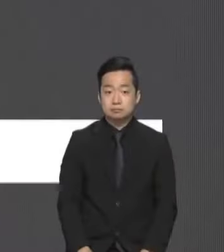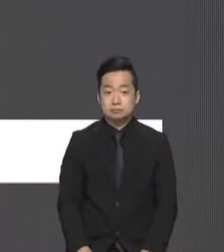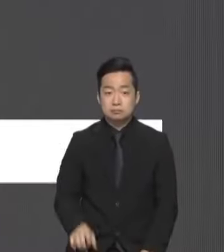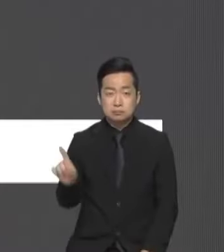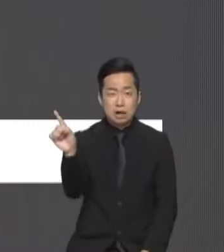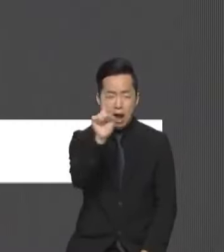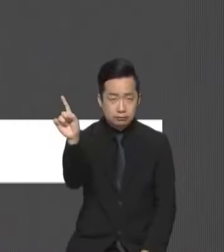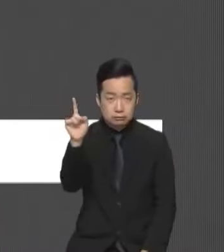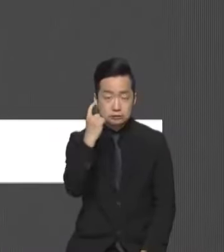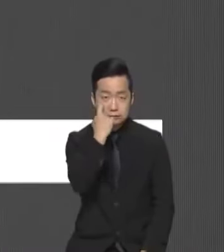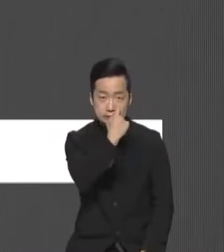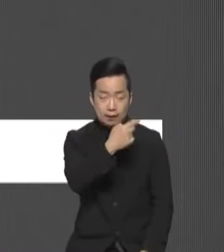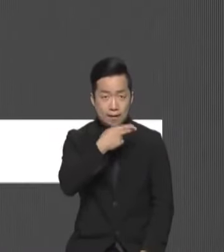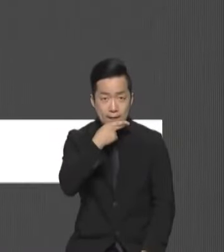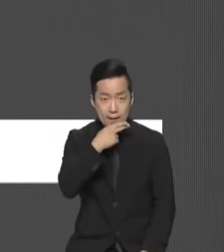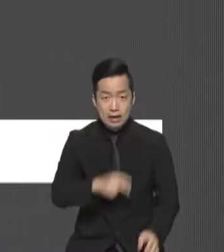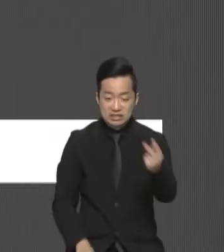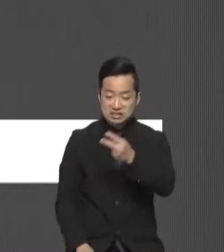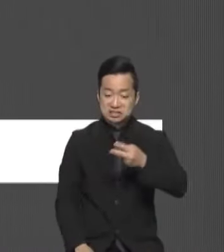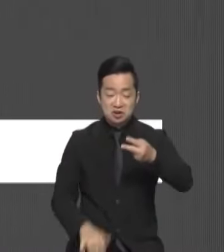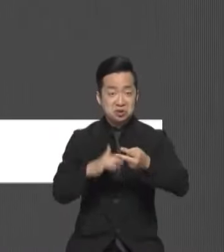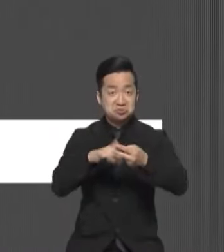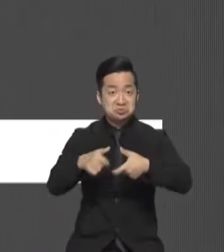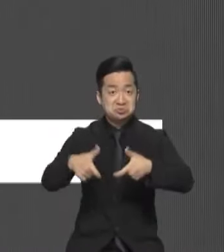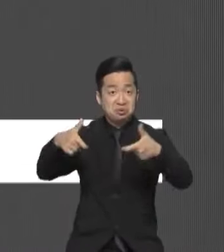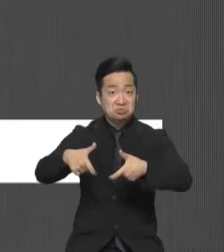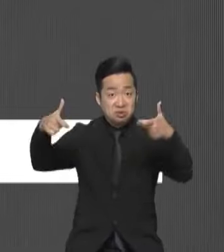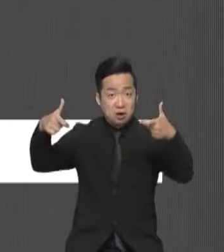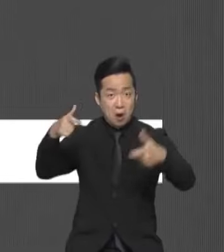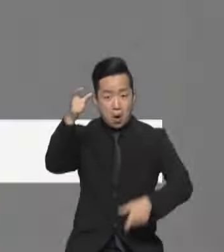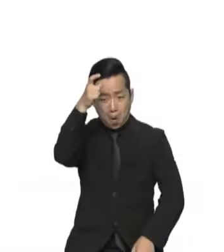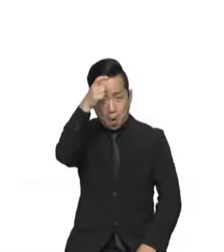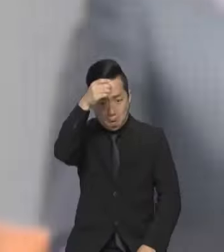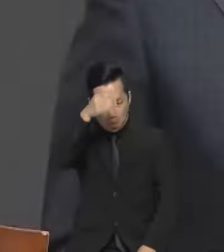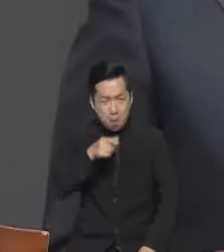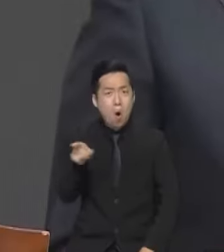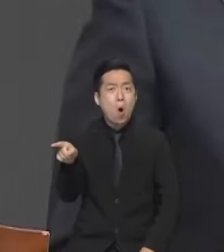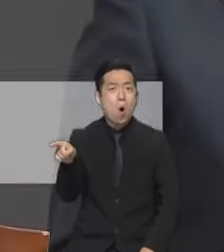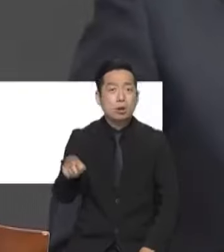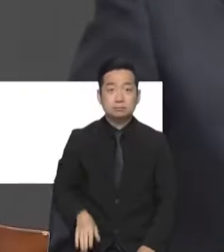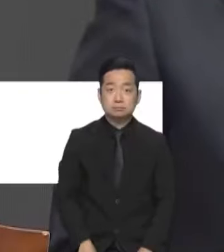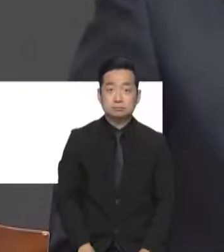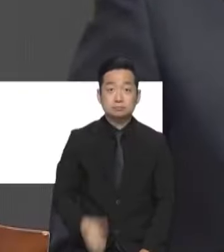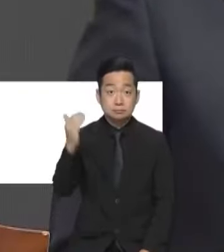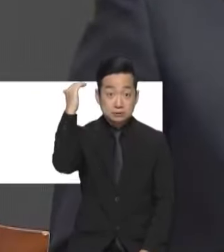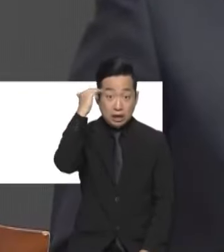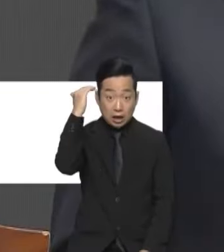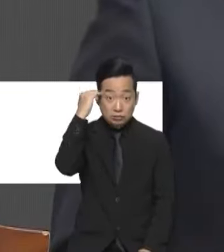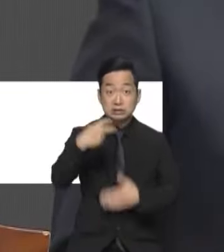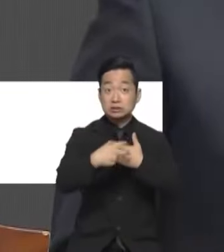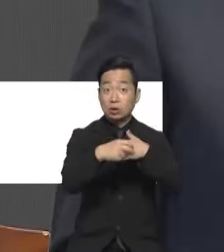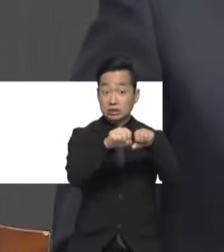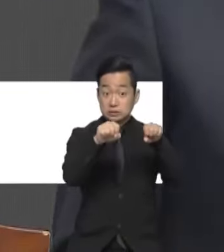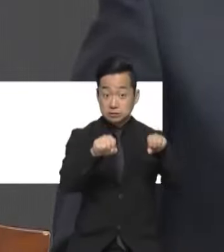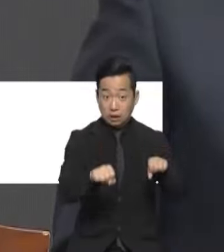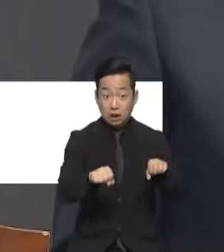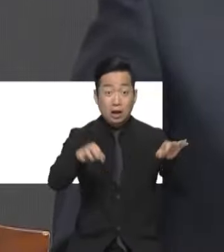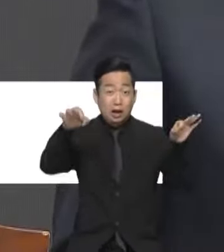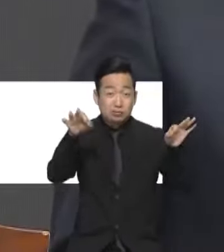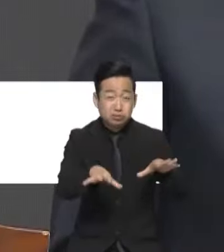아무런 근거 없이 2천 명 의대 정원 증원만 고집하며 우리나라 의료 시스템을